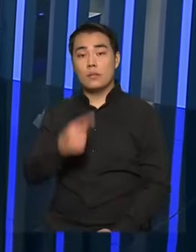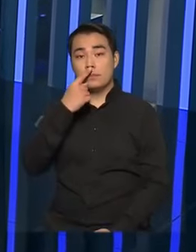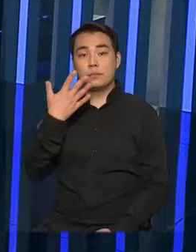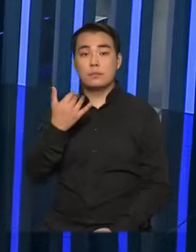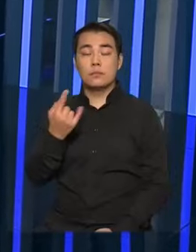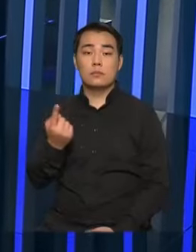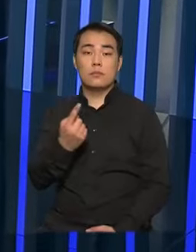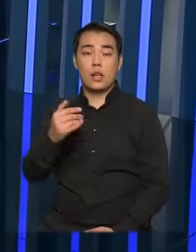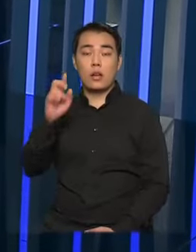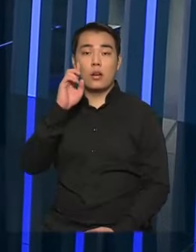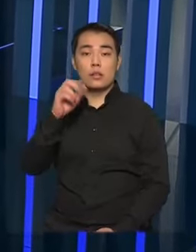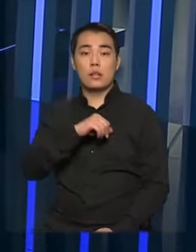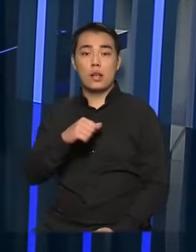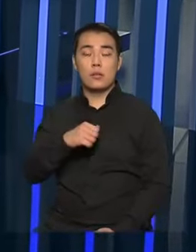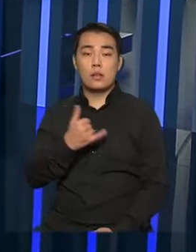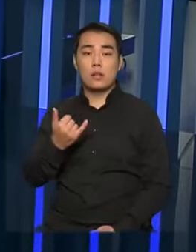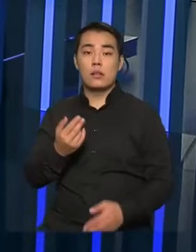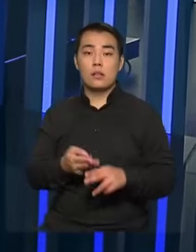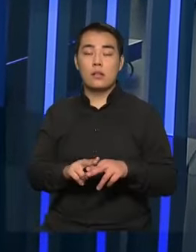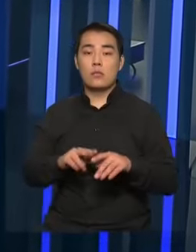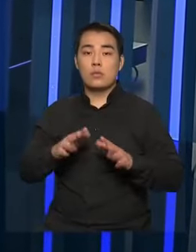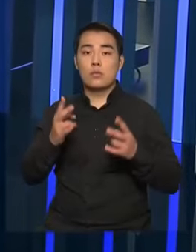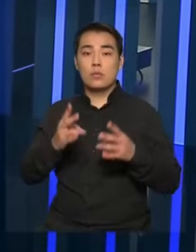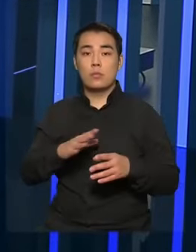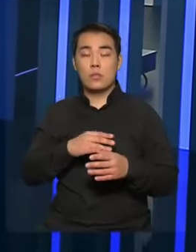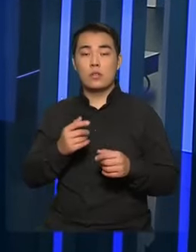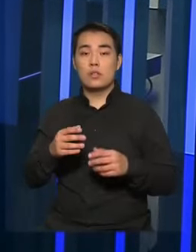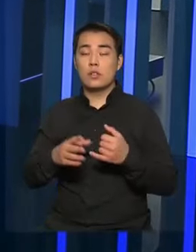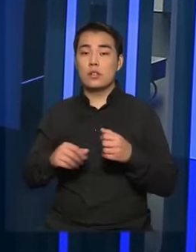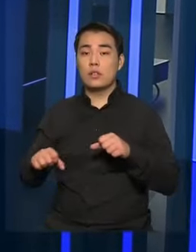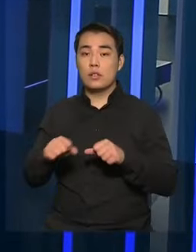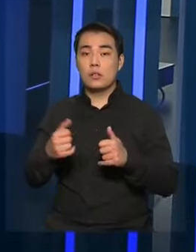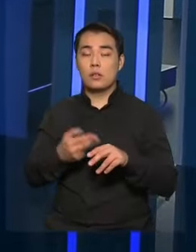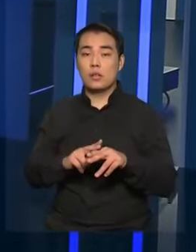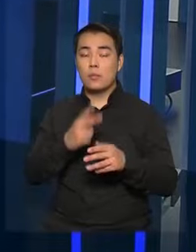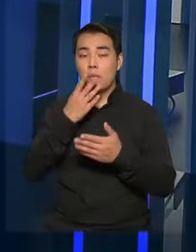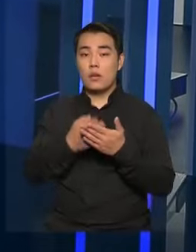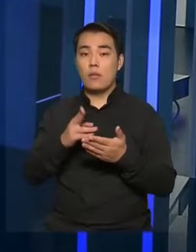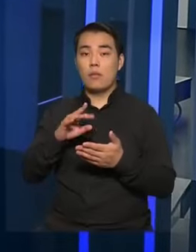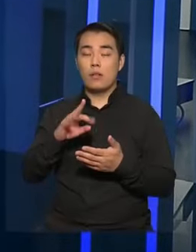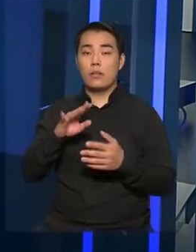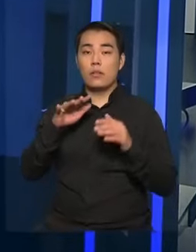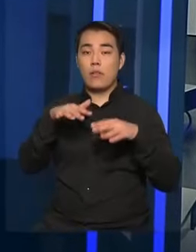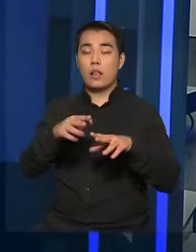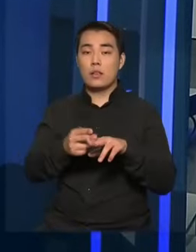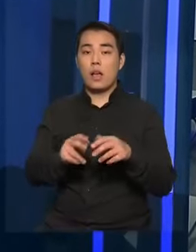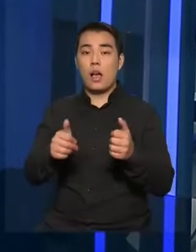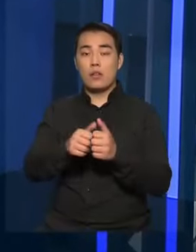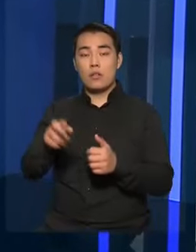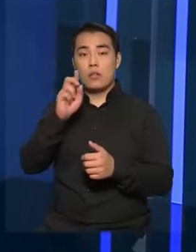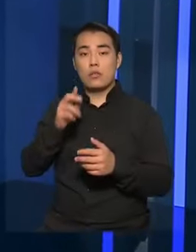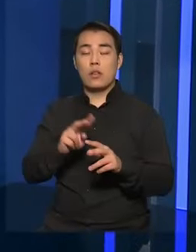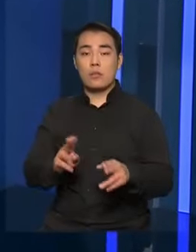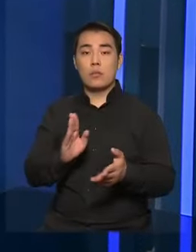Былтыр бірнеше мемлекетте жойқын зілзала болды. Жалпы жер сілкінсе толқын іргелес жатқан көрші елдерге де жететіні белгілі.